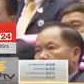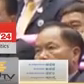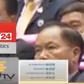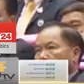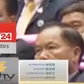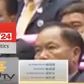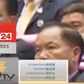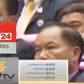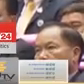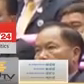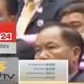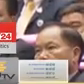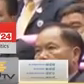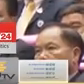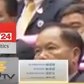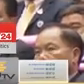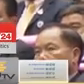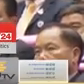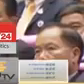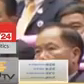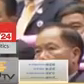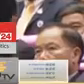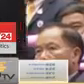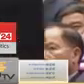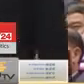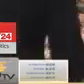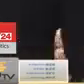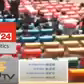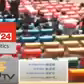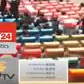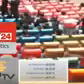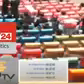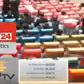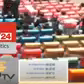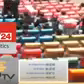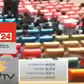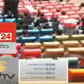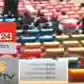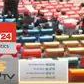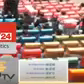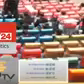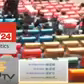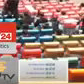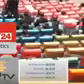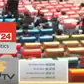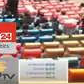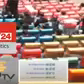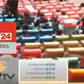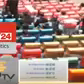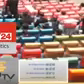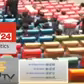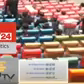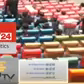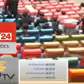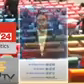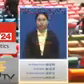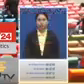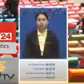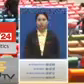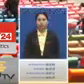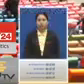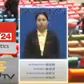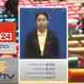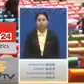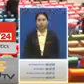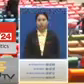ง ท่านคิดอะไรอย่างนั้น คือท่านประธานคะดิฉันประท้วงข้อ43ที่ใส่ร้ายป้ายสีในขณะที่ ท่านประธานครับ